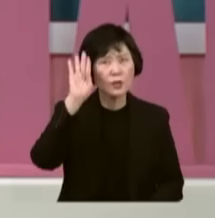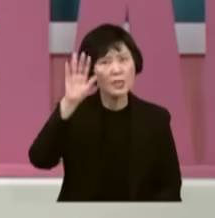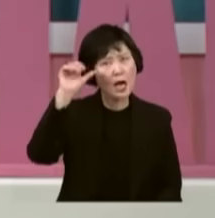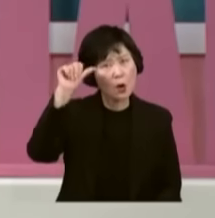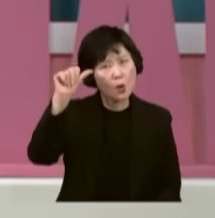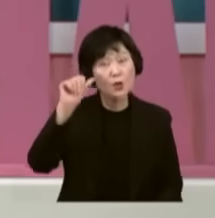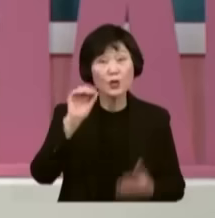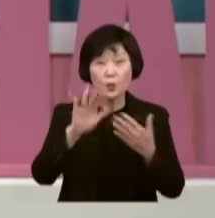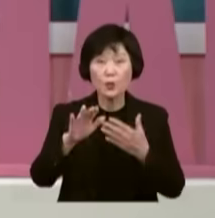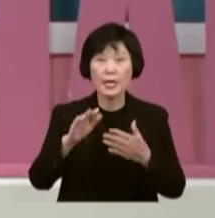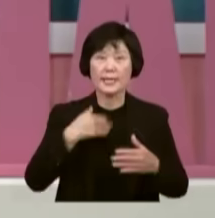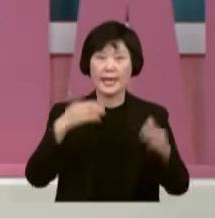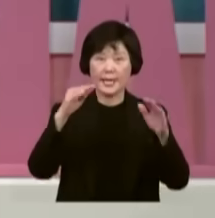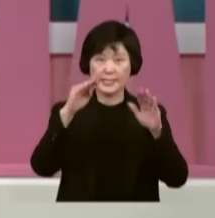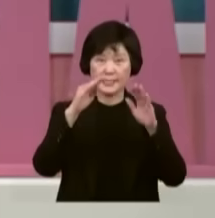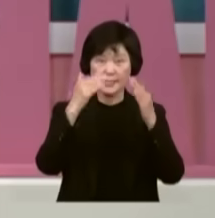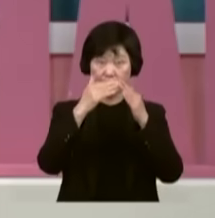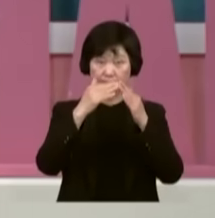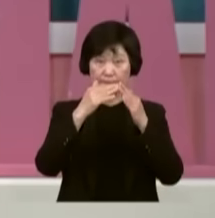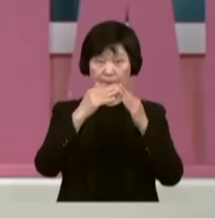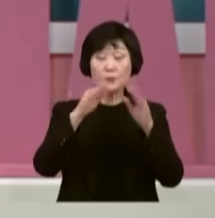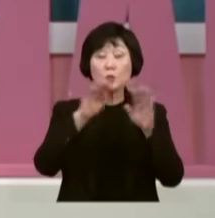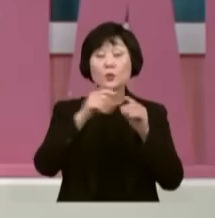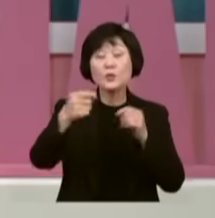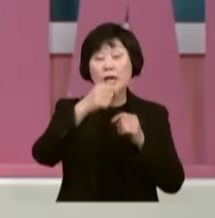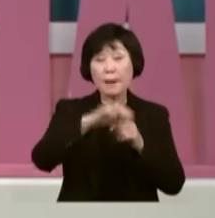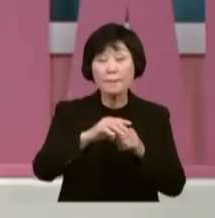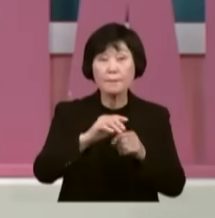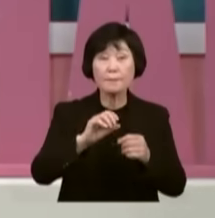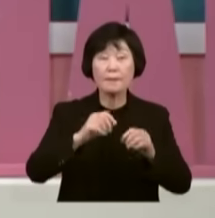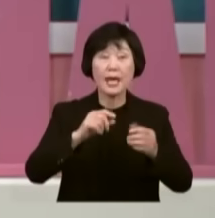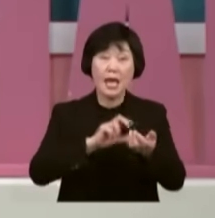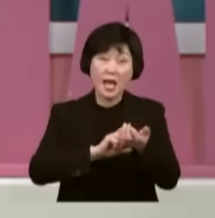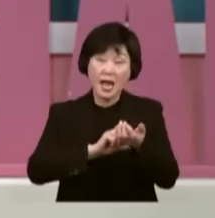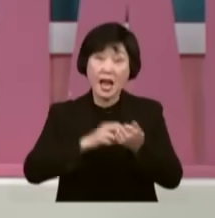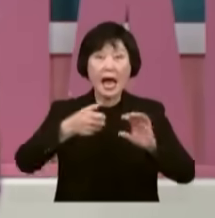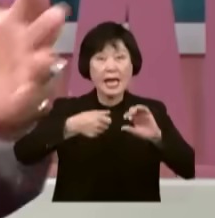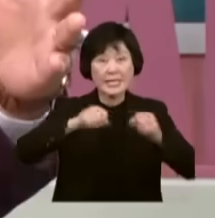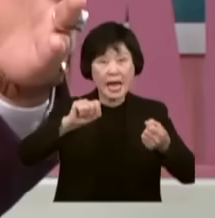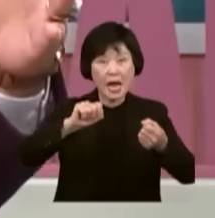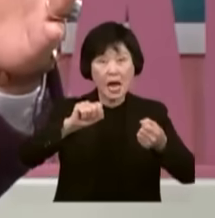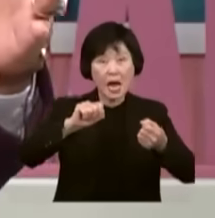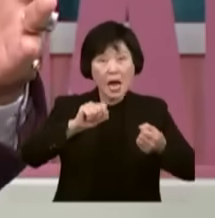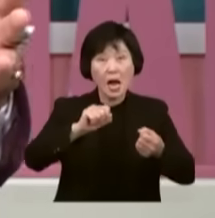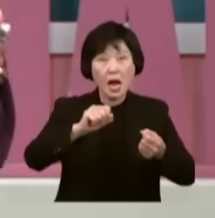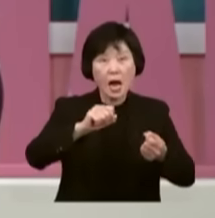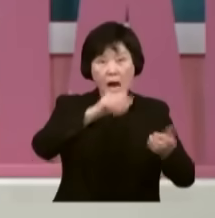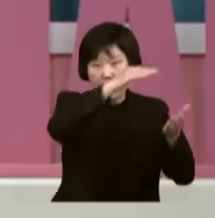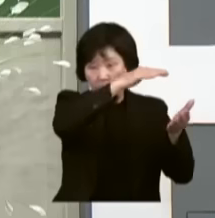현관 앞에 박스로 한약이 한 30개가 왔어. 전국에 있는